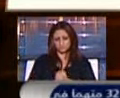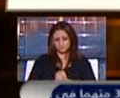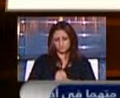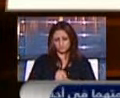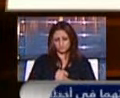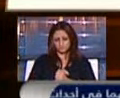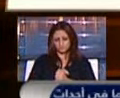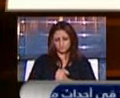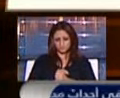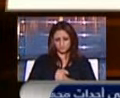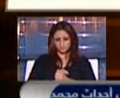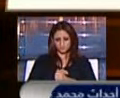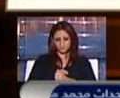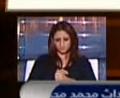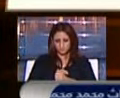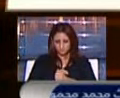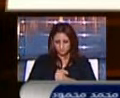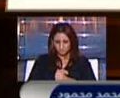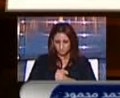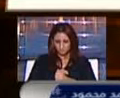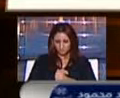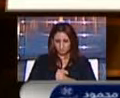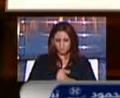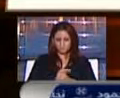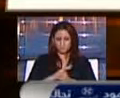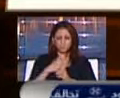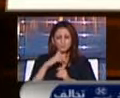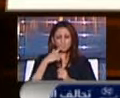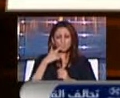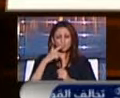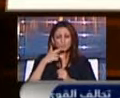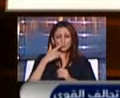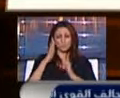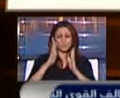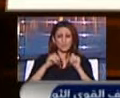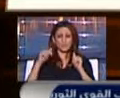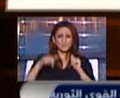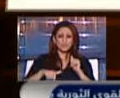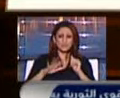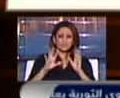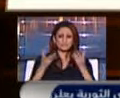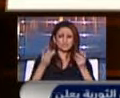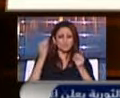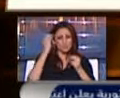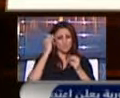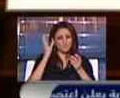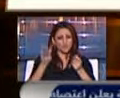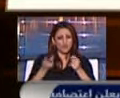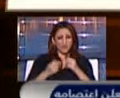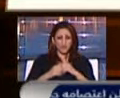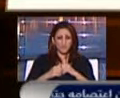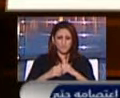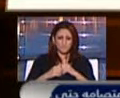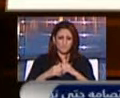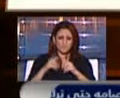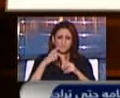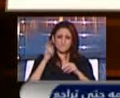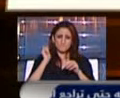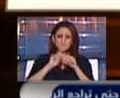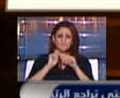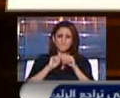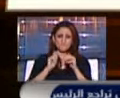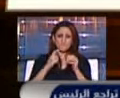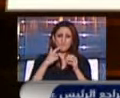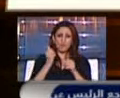بس الاستاذ ابو الغار بيتكلم عن الفاشيه. ما انا بقول ايه الفاشيه دي اللي هدفها صناعه دستور يحقق